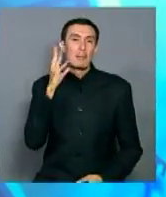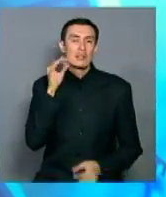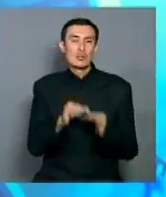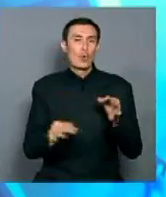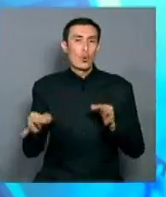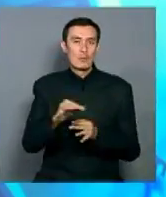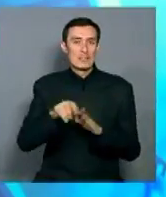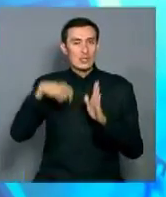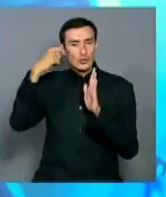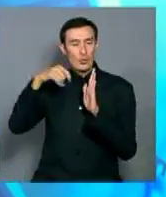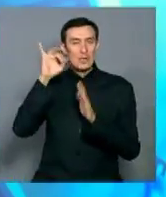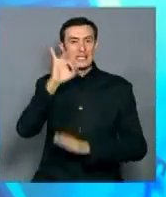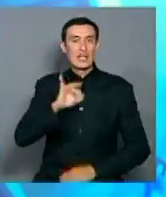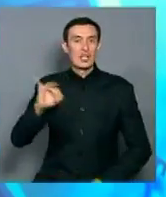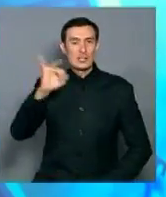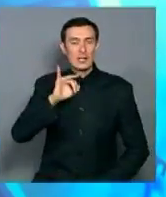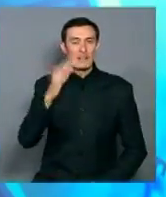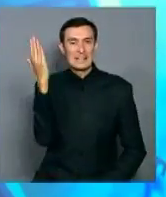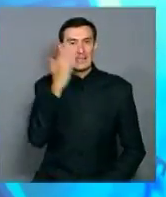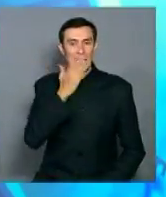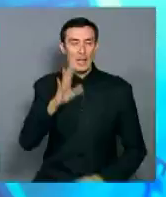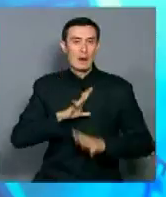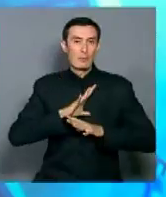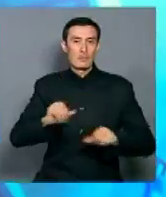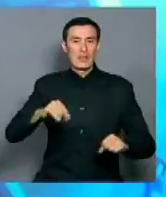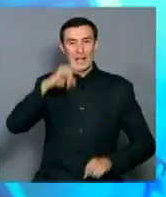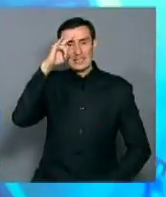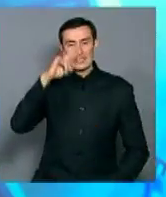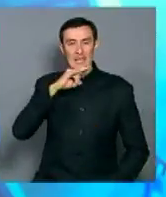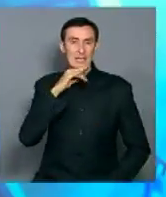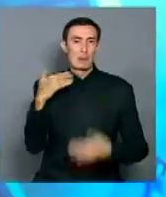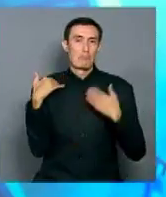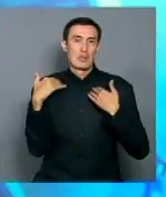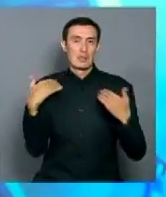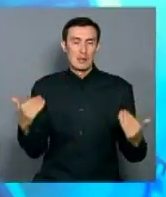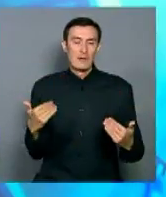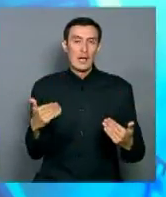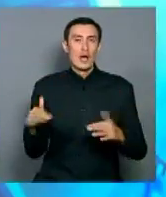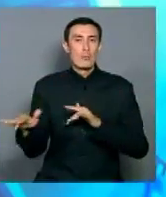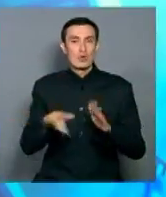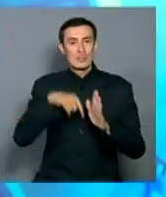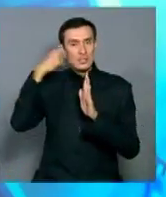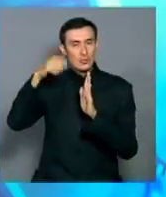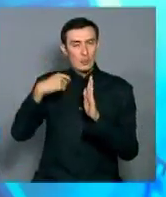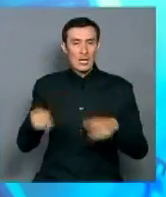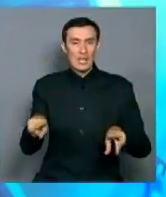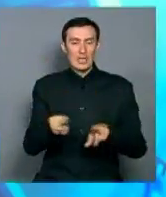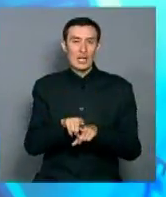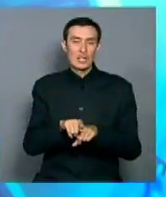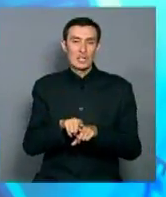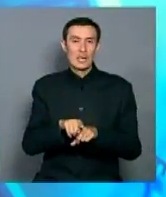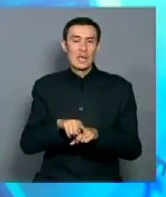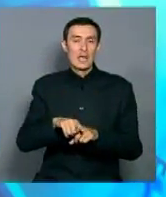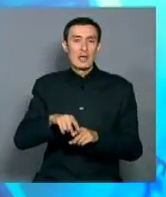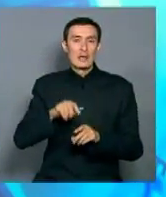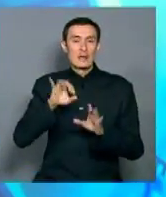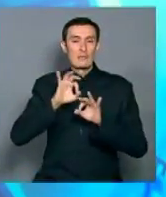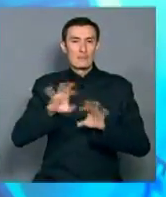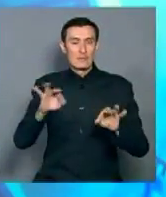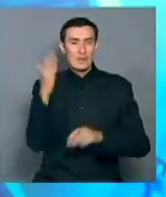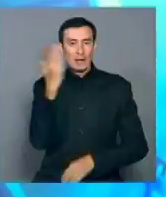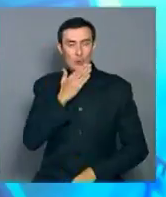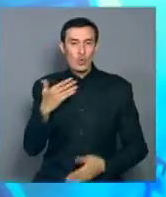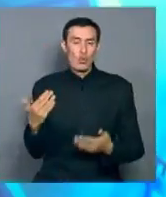области проходят съемки исторического сериала о подвигах казахских батыров. Процесс съемки, а также первые смонтированные эпизоды увидел и